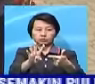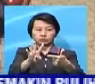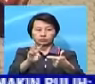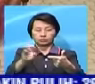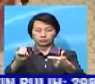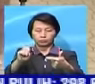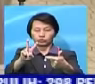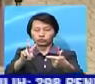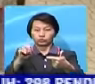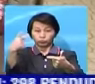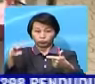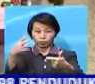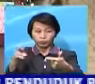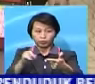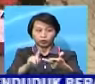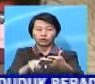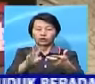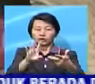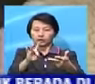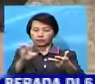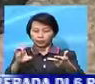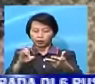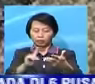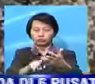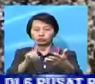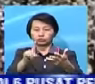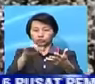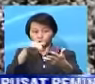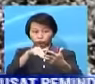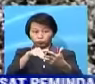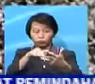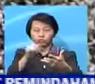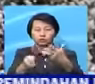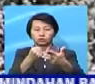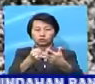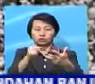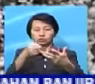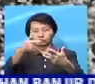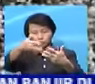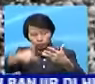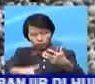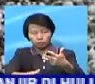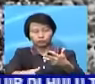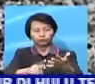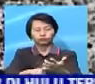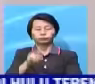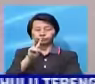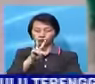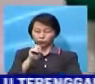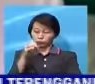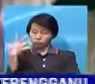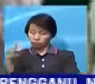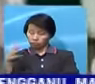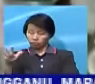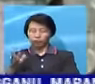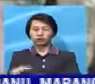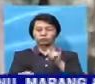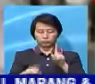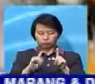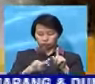pada 2012, manakala 800 dan 1,000 berserta pada tahun berikutnya. Pada 2015 pula,